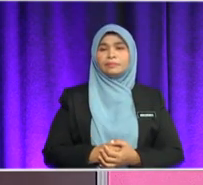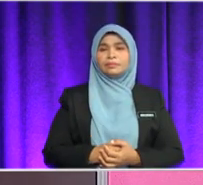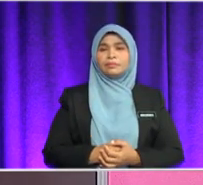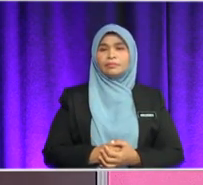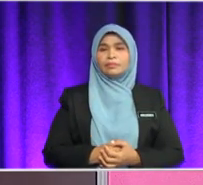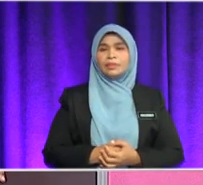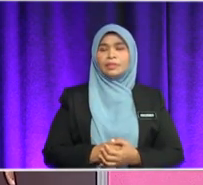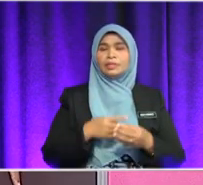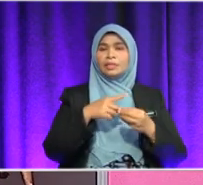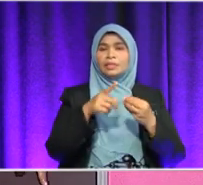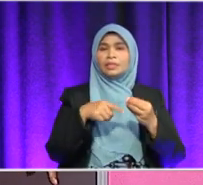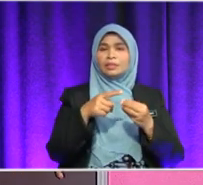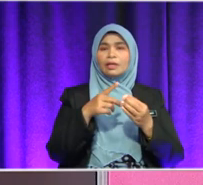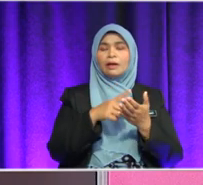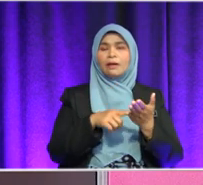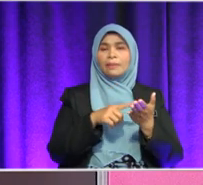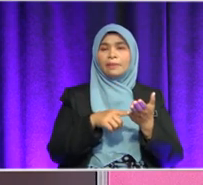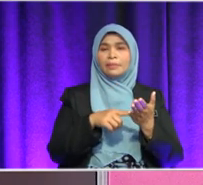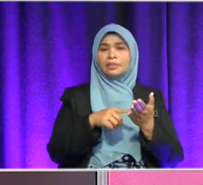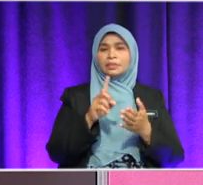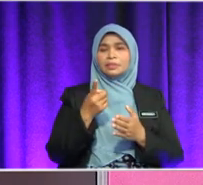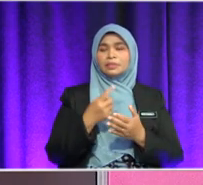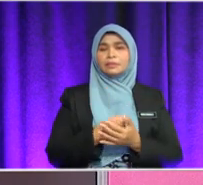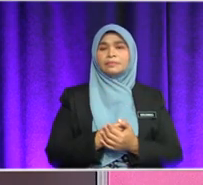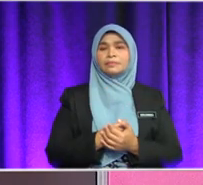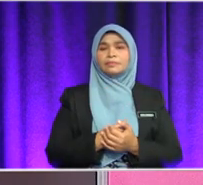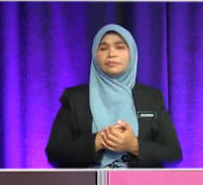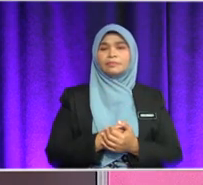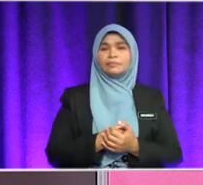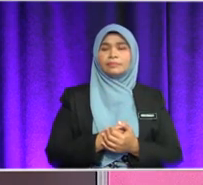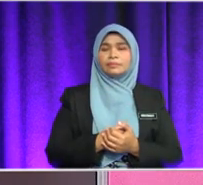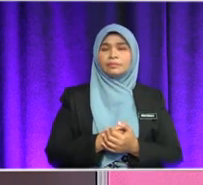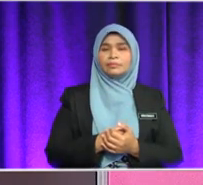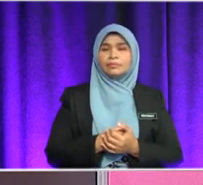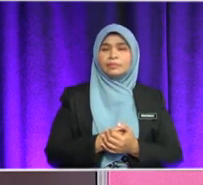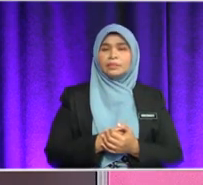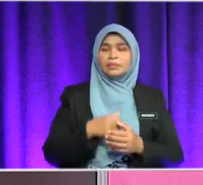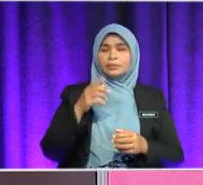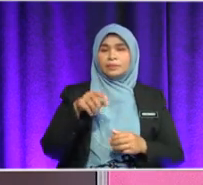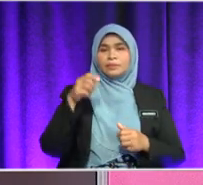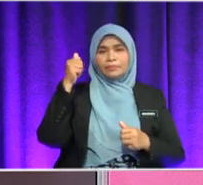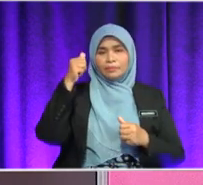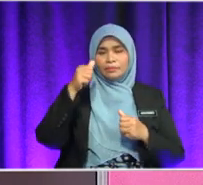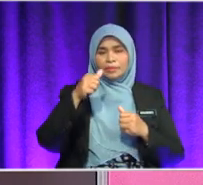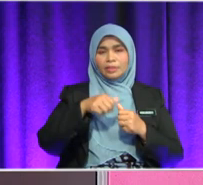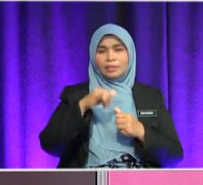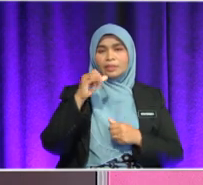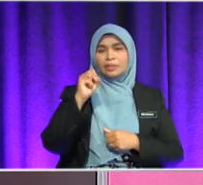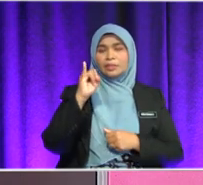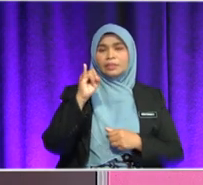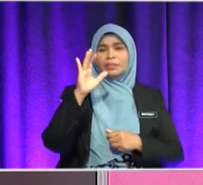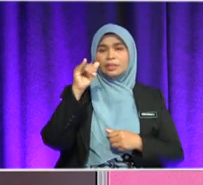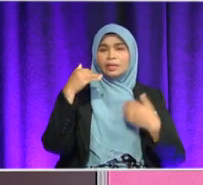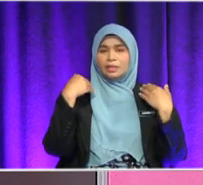nih berkaitan dengan fakta semua itu datanglah macam manapun ingat isi yang ada dalam